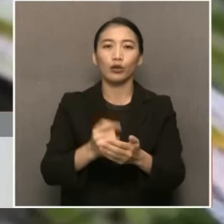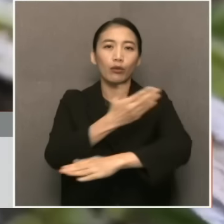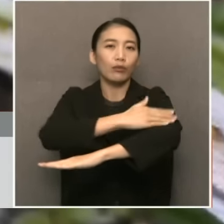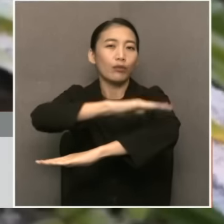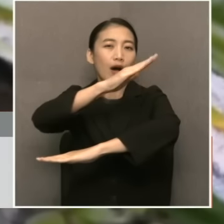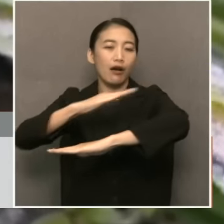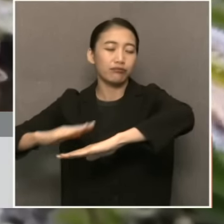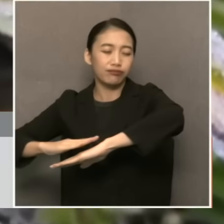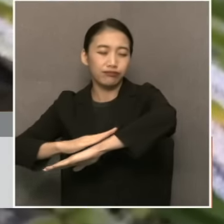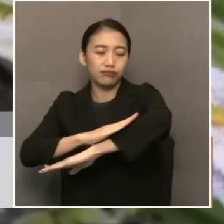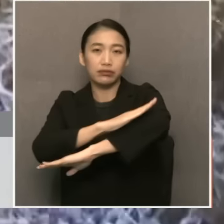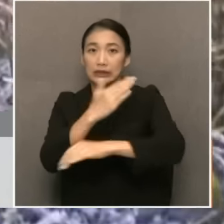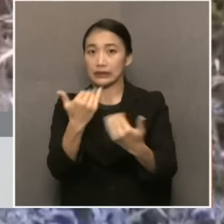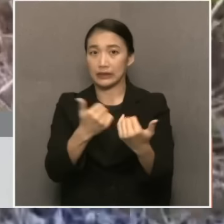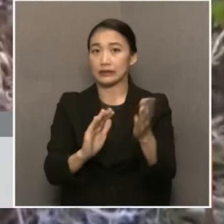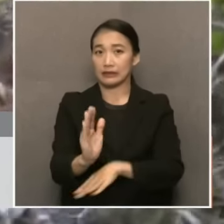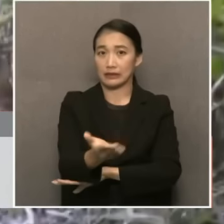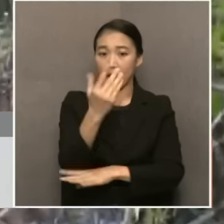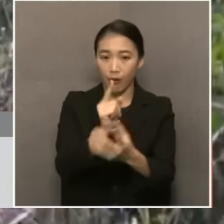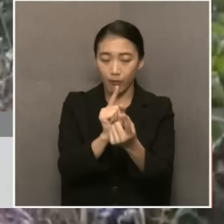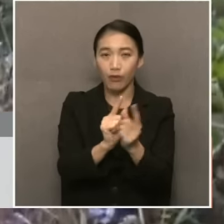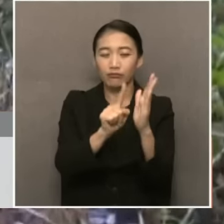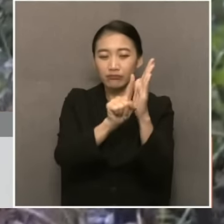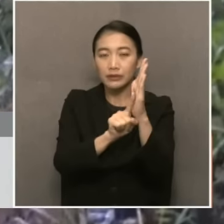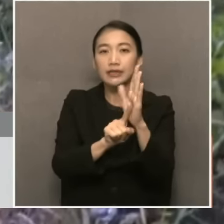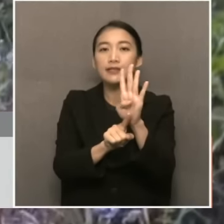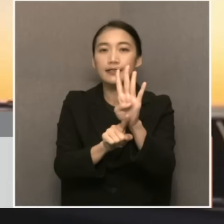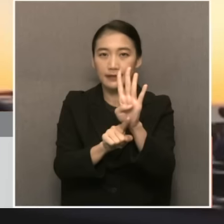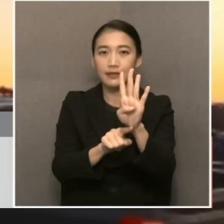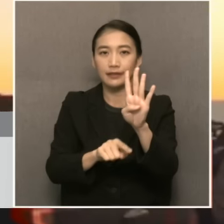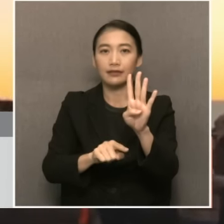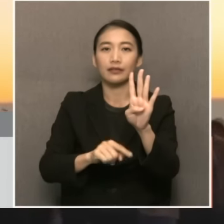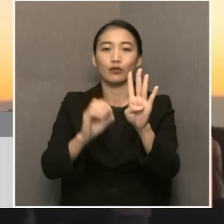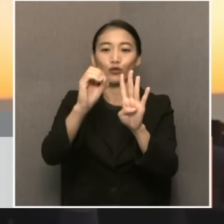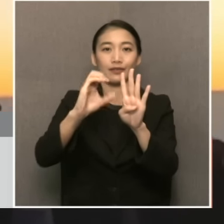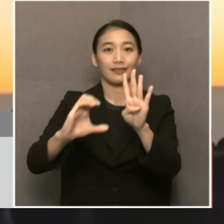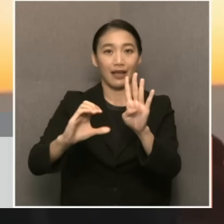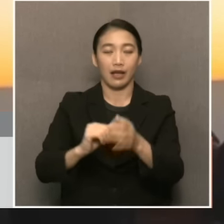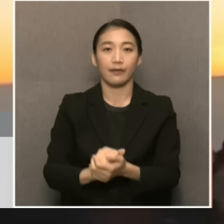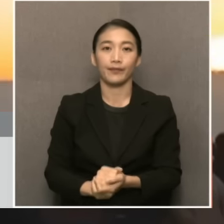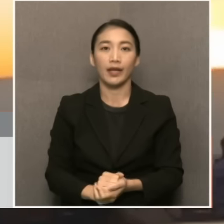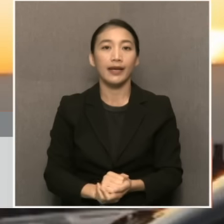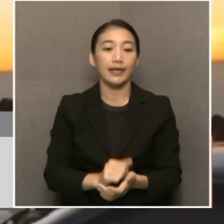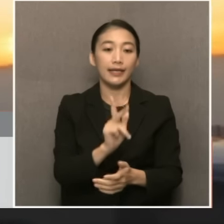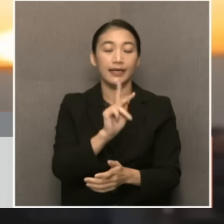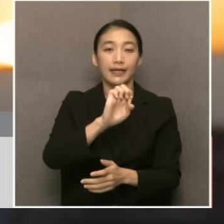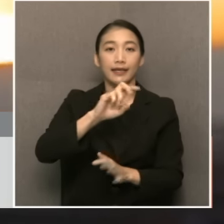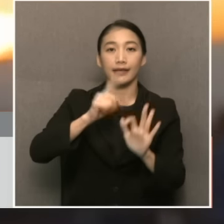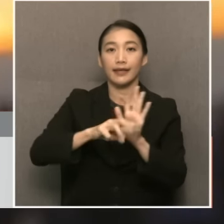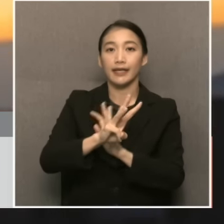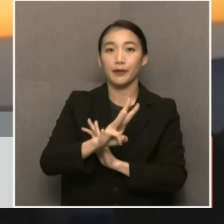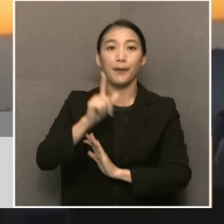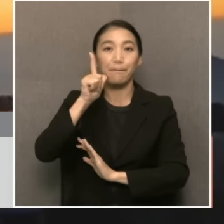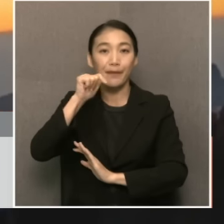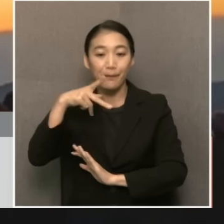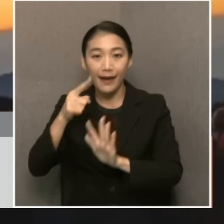าวันนี้วัดได้4องศาเซลเซียสค่ะส่วนที่กิ่วแม่ปาน5องศาเซลเซียสที่ทำการอุทยาน13องศ